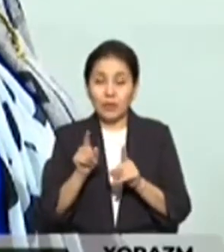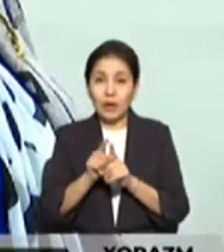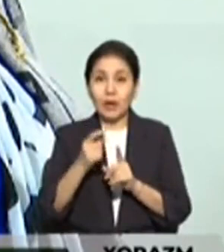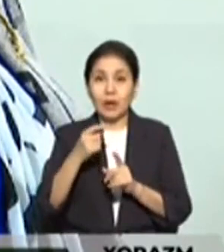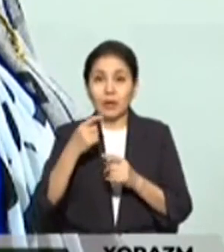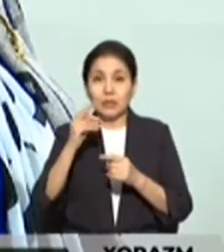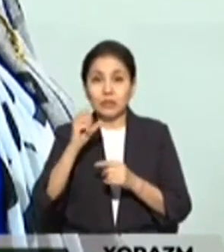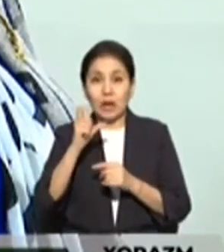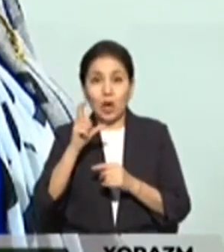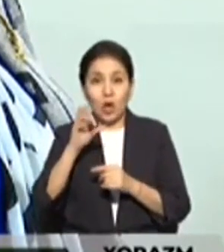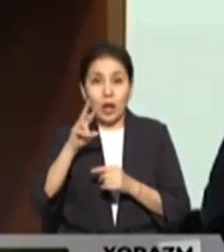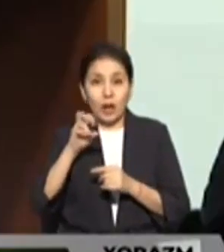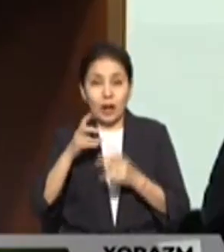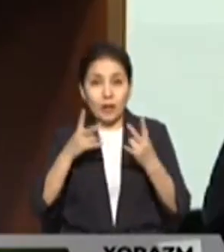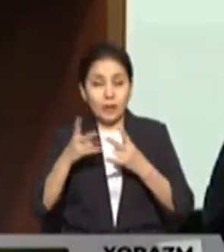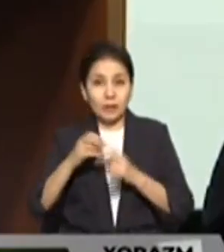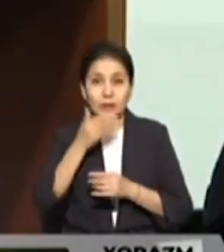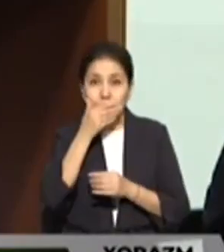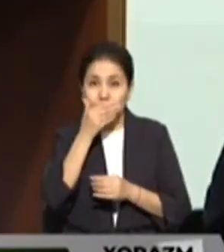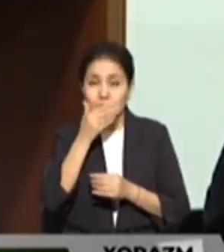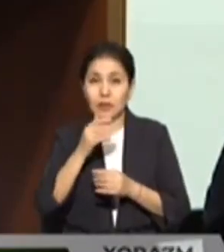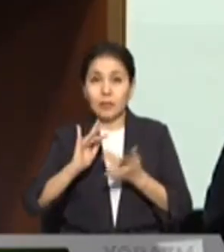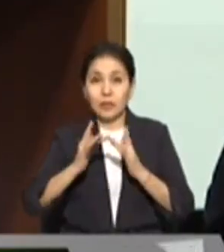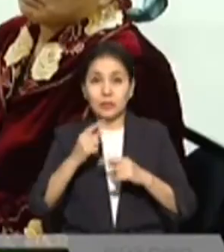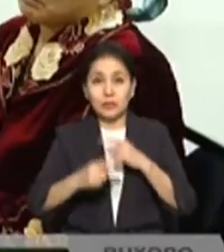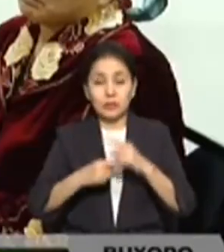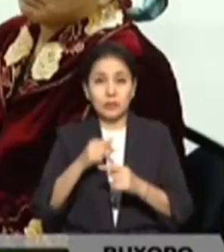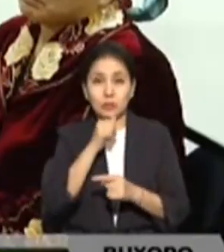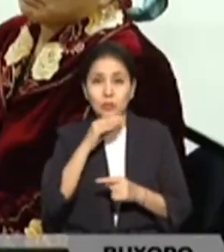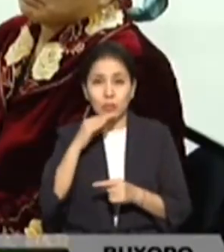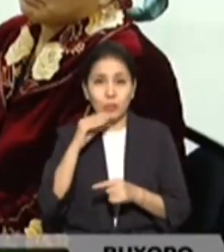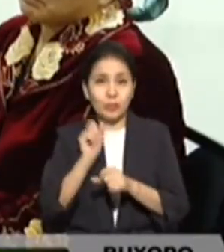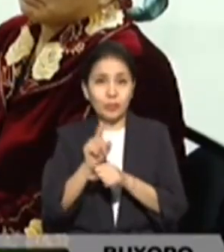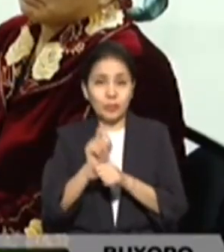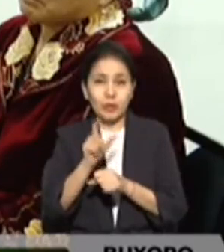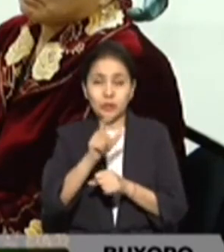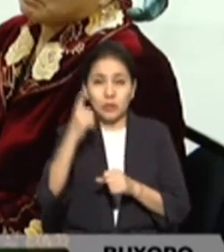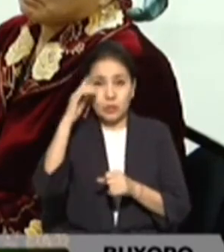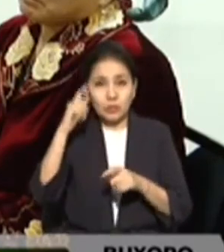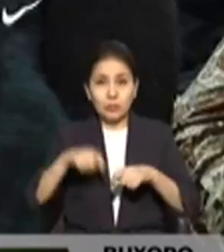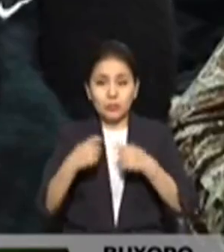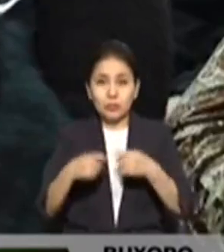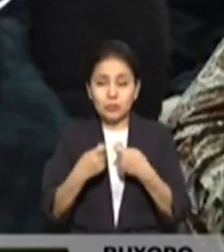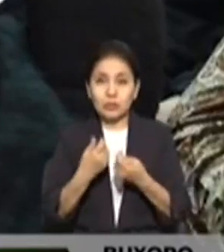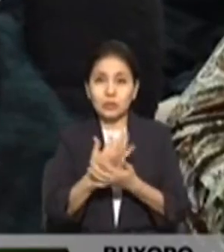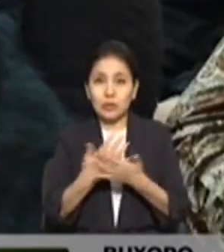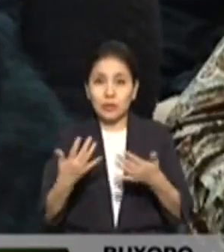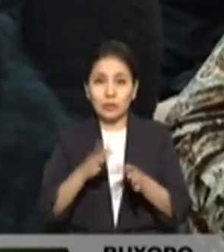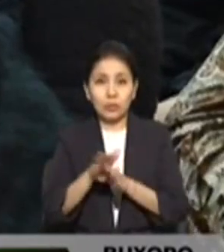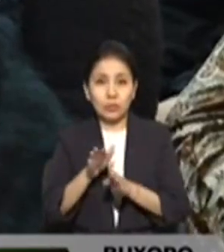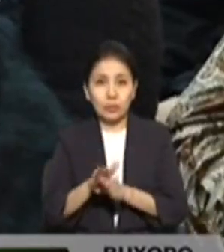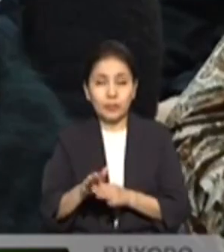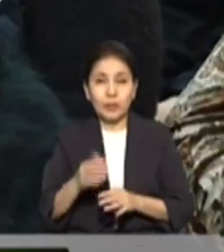jaholatning keng ildiz otishida bugun ijtimoiy tarmoqlar asosiy vazifani bajarib, inson ongini buzuvchi g'oyalar bilan to'ldirilib